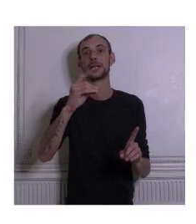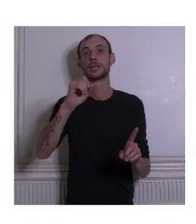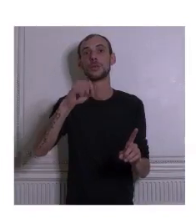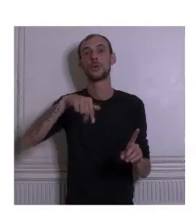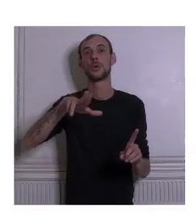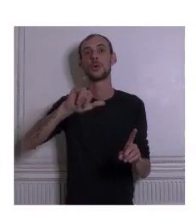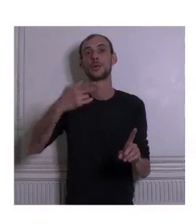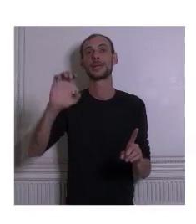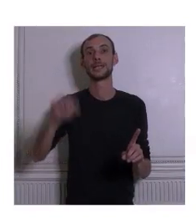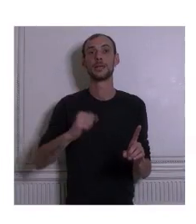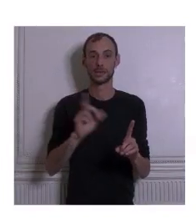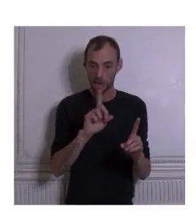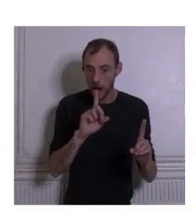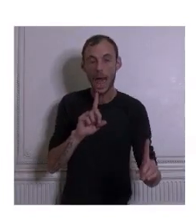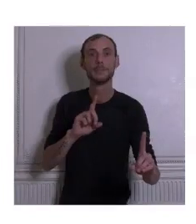secrétaire.